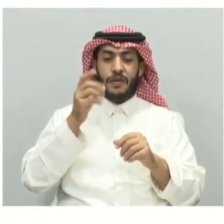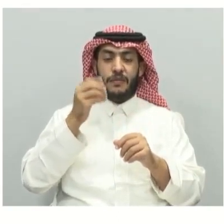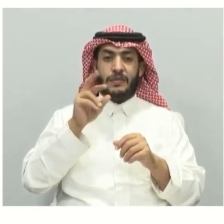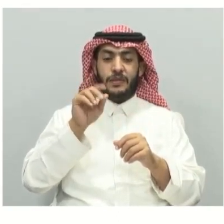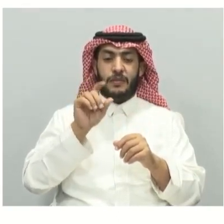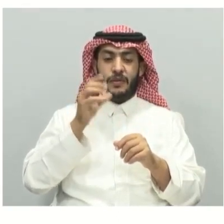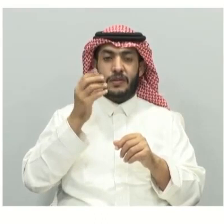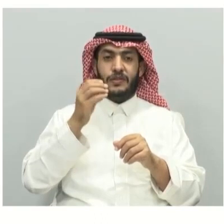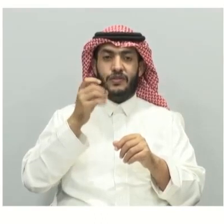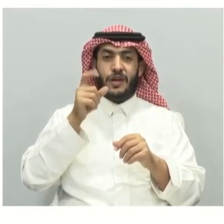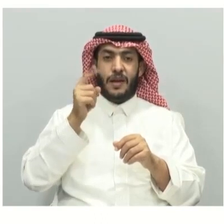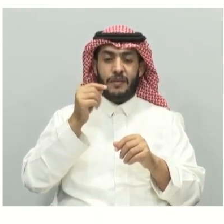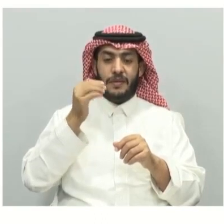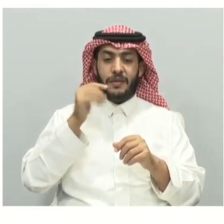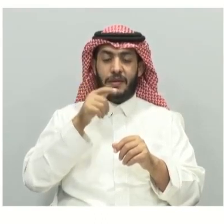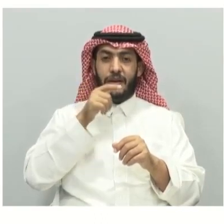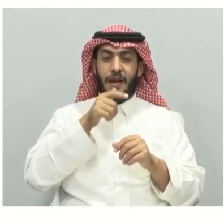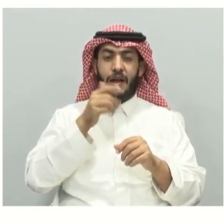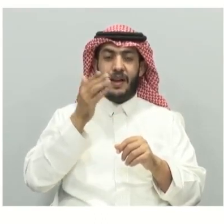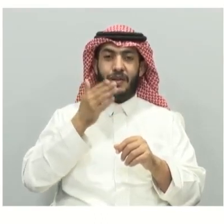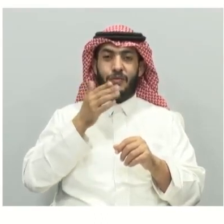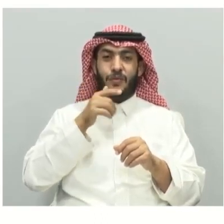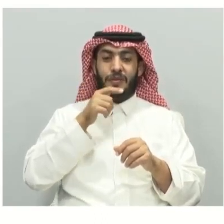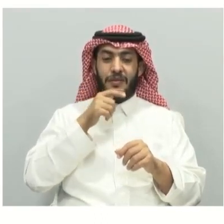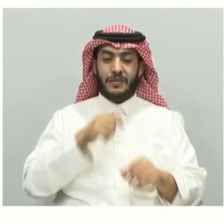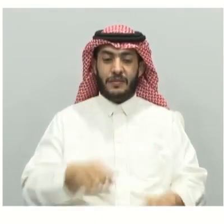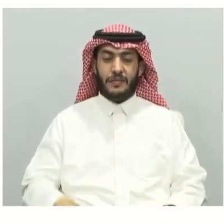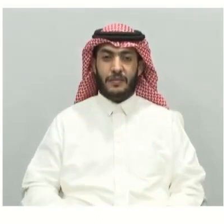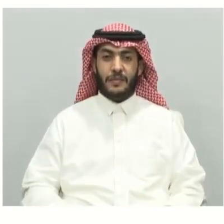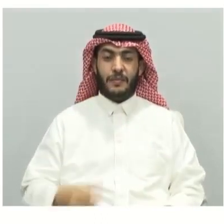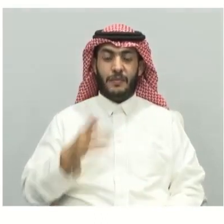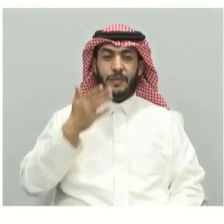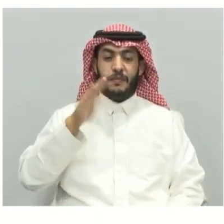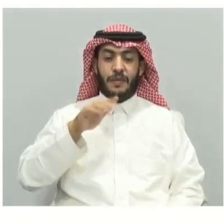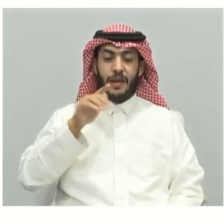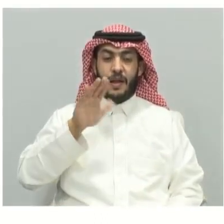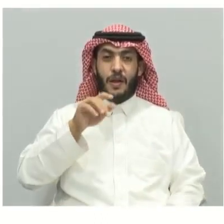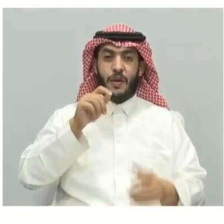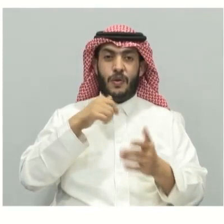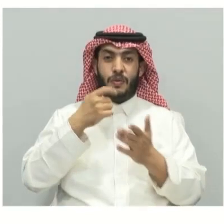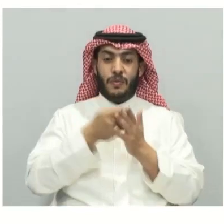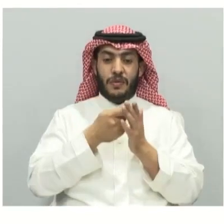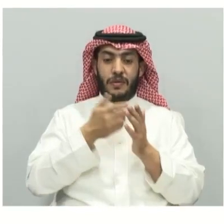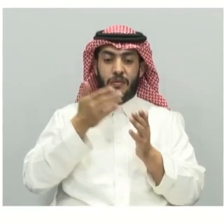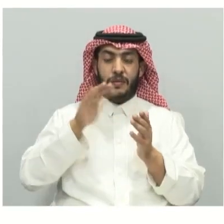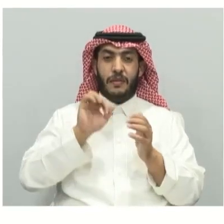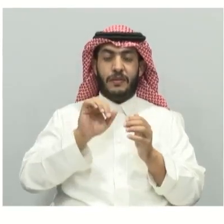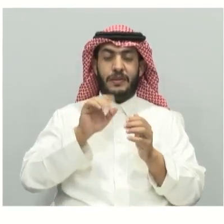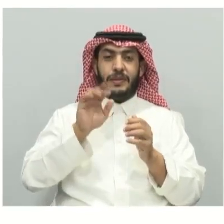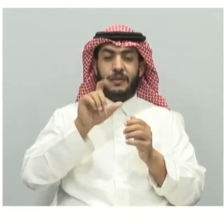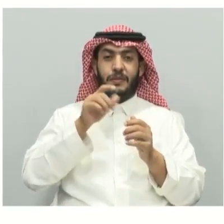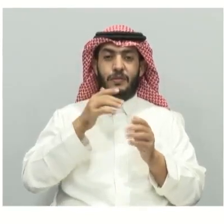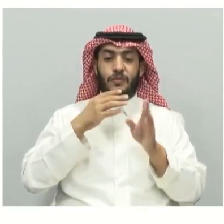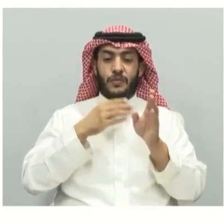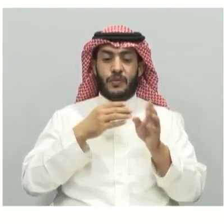بن عبد الله رضي الله عنهما قال قال رسول الله صلى الله عليه وسلم من مات على وصيه مات على سبيل